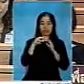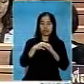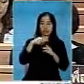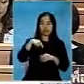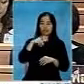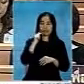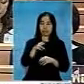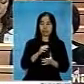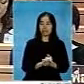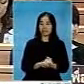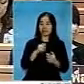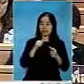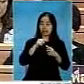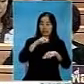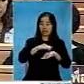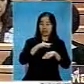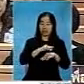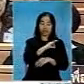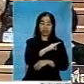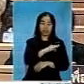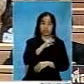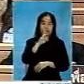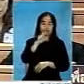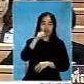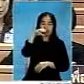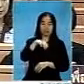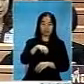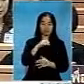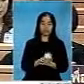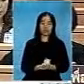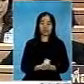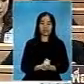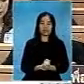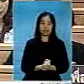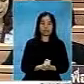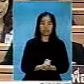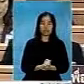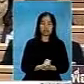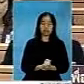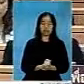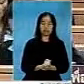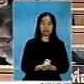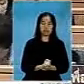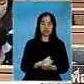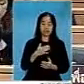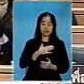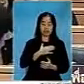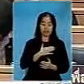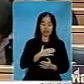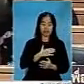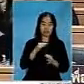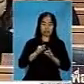ยในฐานะสมาชิกรัฐสภาท่านประธานครับก่อนที่ผมจะเข้าสู่สา